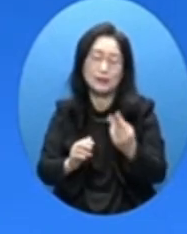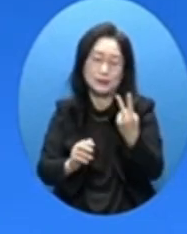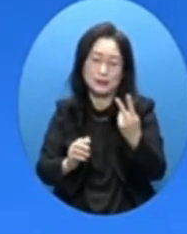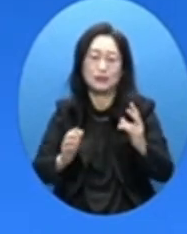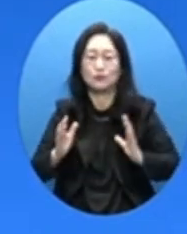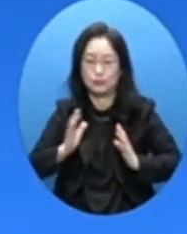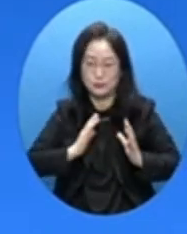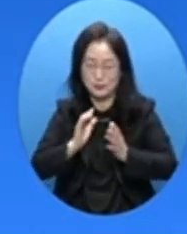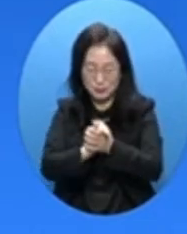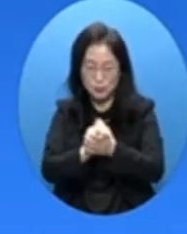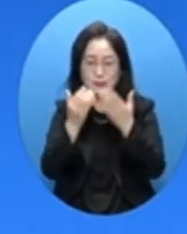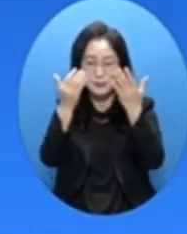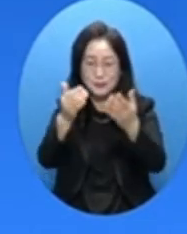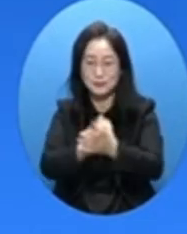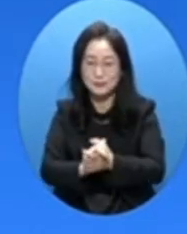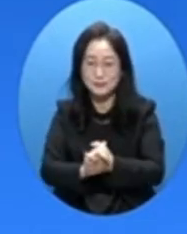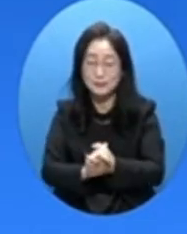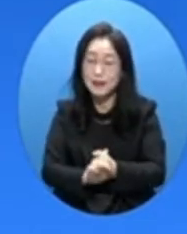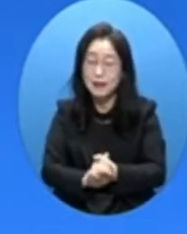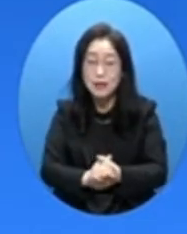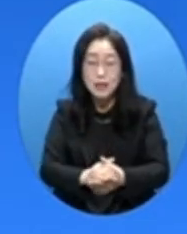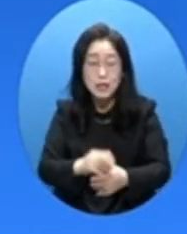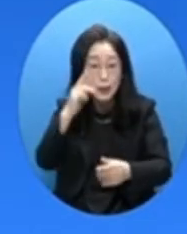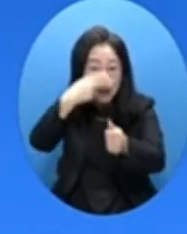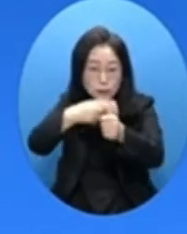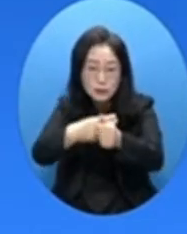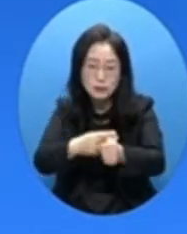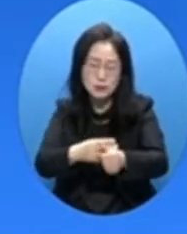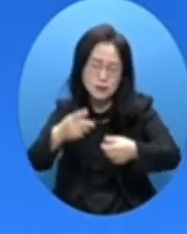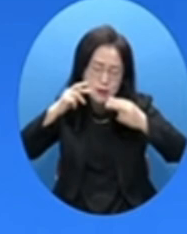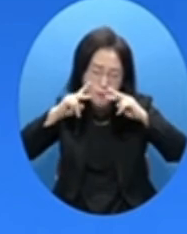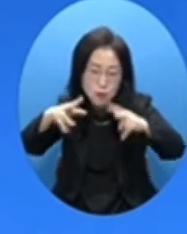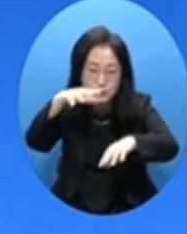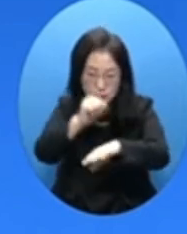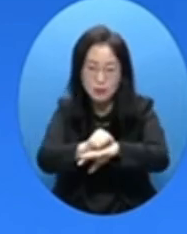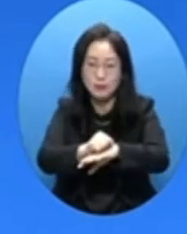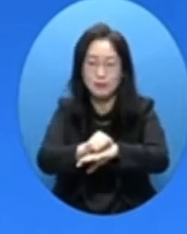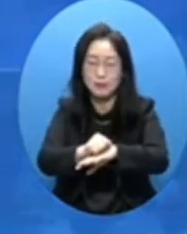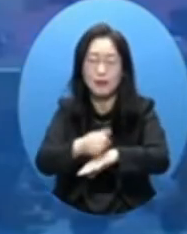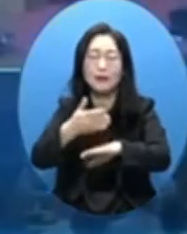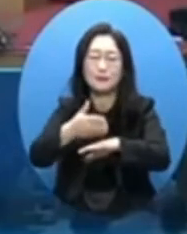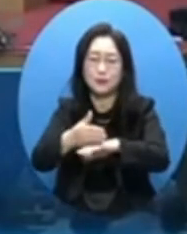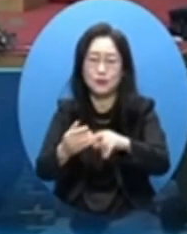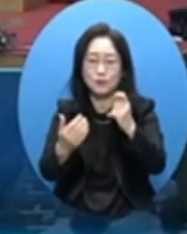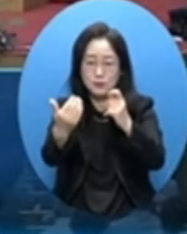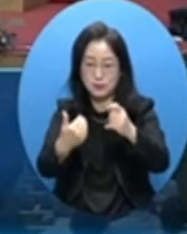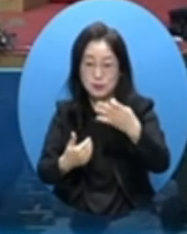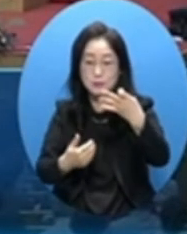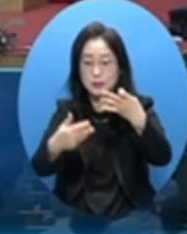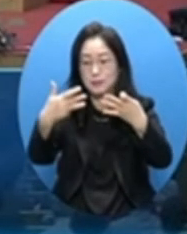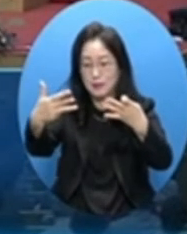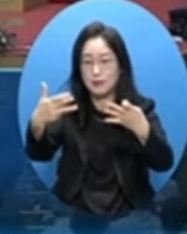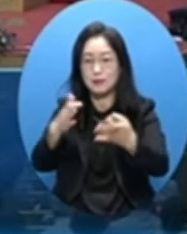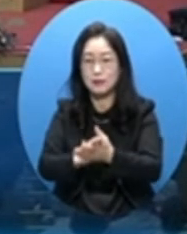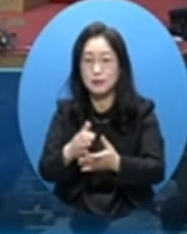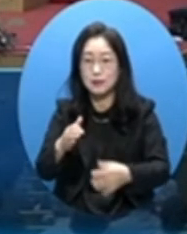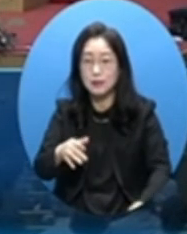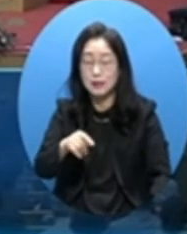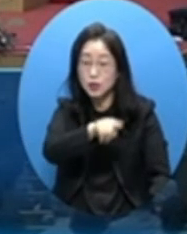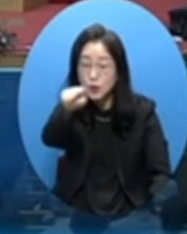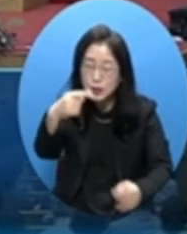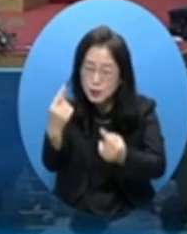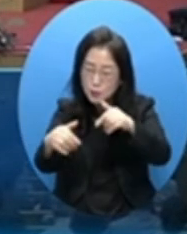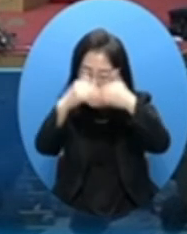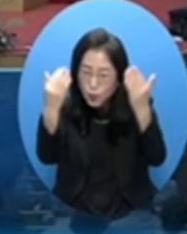올라갑니다 사도 바울은 누구보다도 방언을 많이 말았던 것을 감사했습니다 그런 전서 14장 18절입니다 내가 너희보다